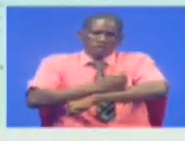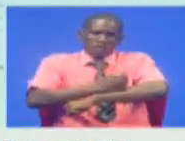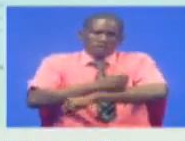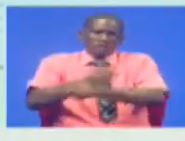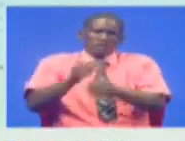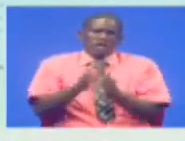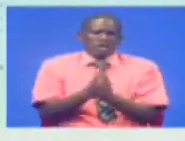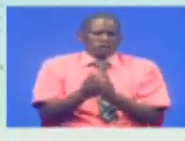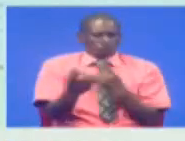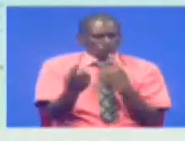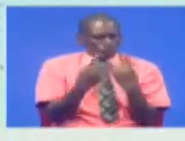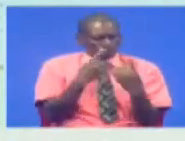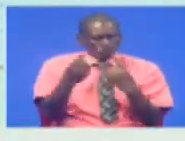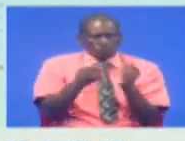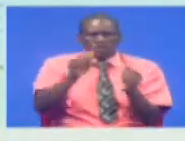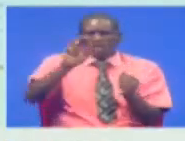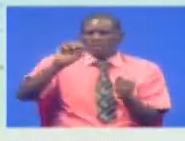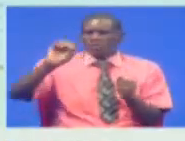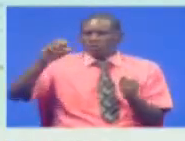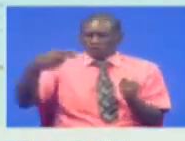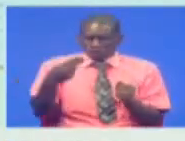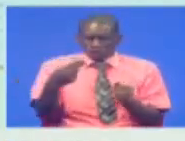tukaongea na MOH, tukaanza